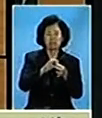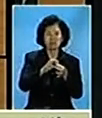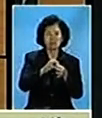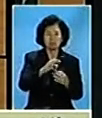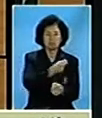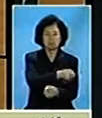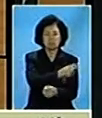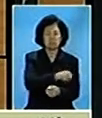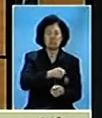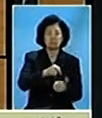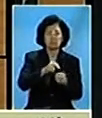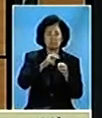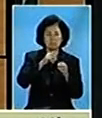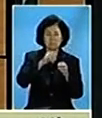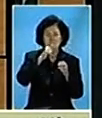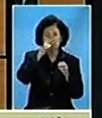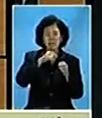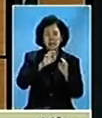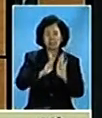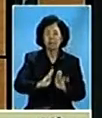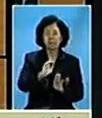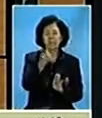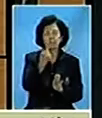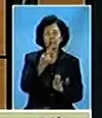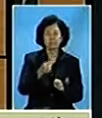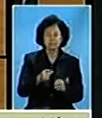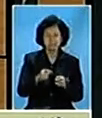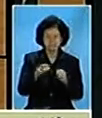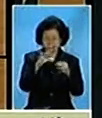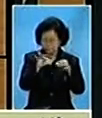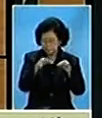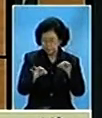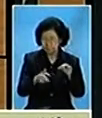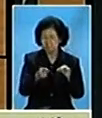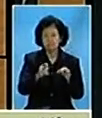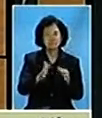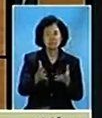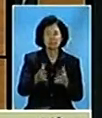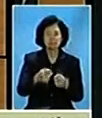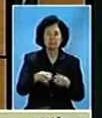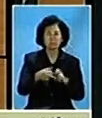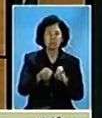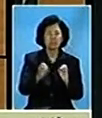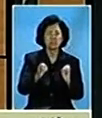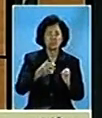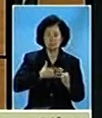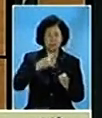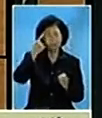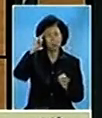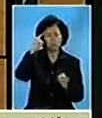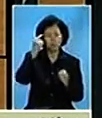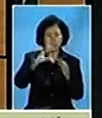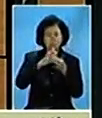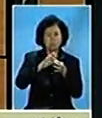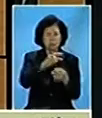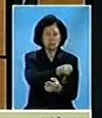าผมไม่คล่องใจเนื้อหาว่า ต่อไปครับเพราะว่าผมเนี่ยไม่มีความรู้เรื่องแพทย์ทั้งแพทย์แผน